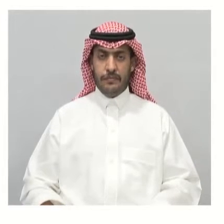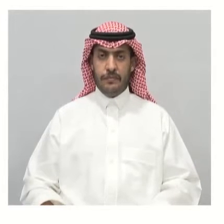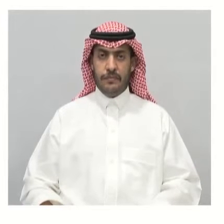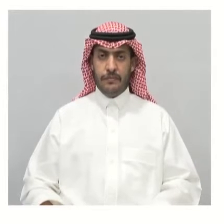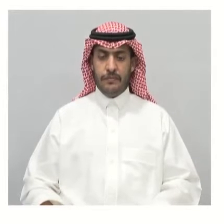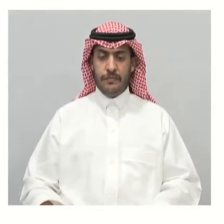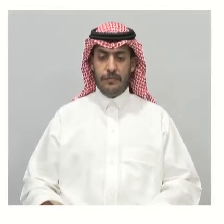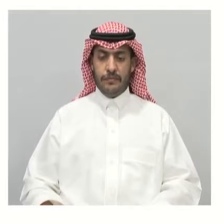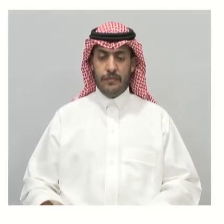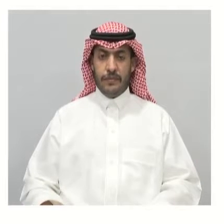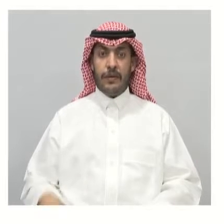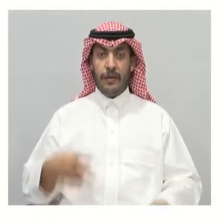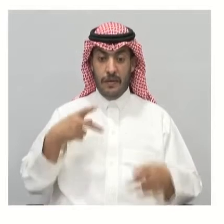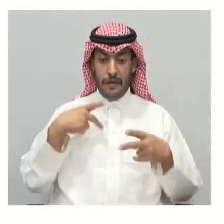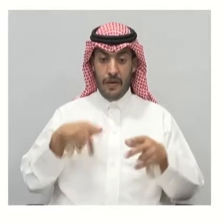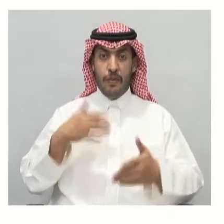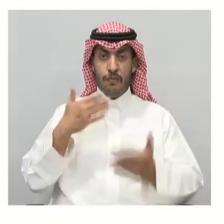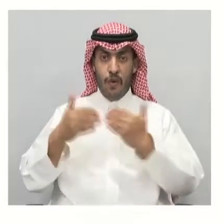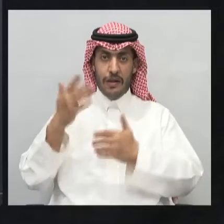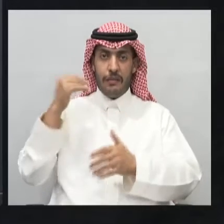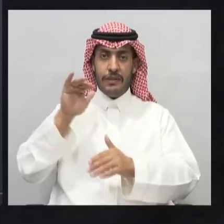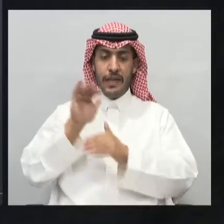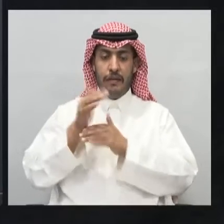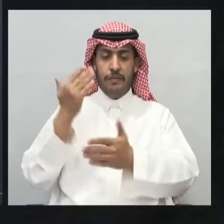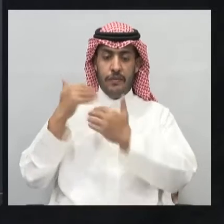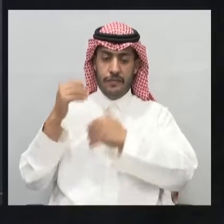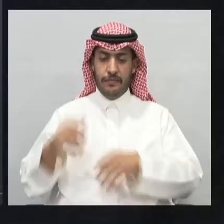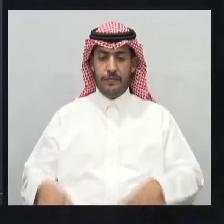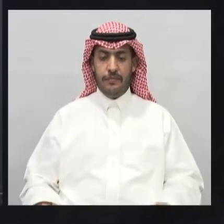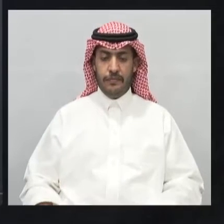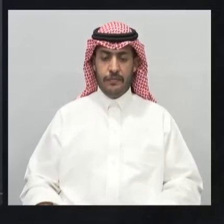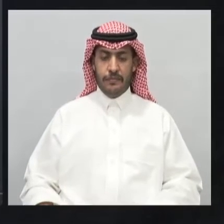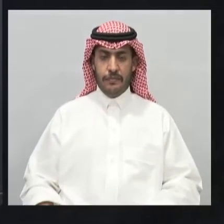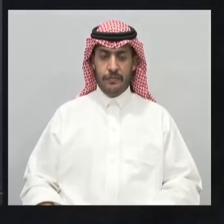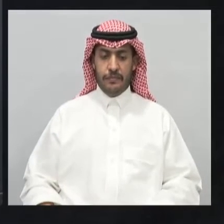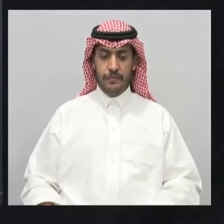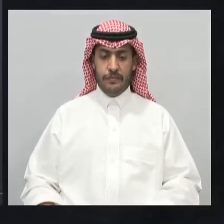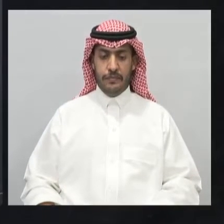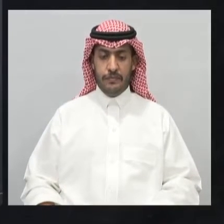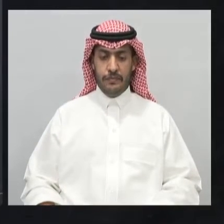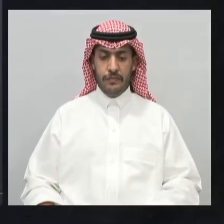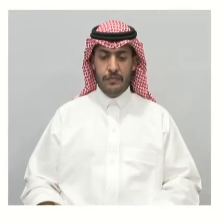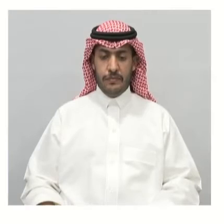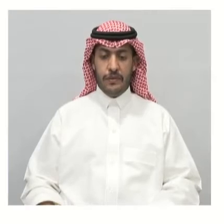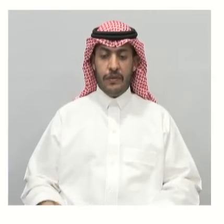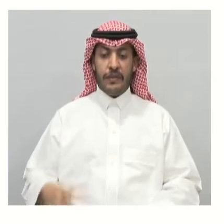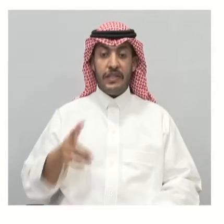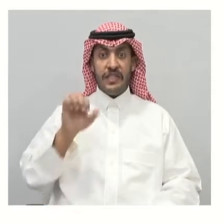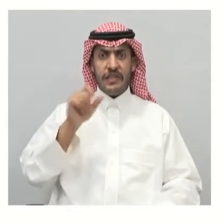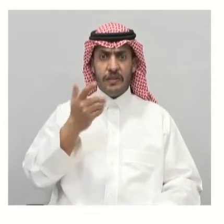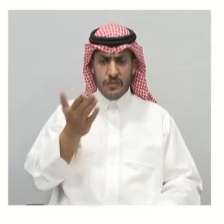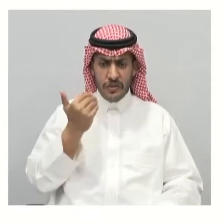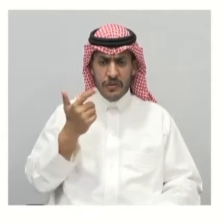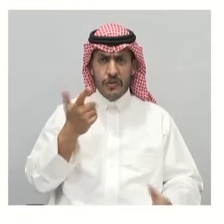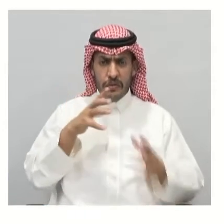القياده هيا بنا نراجع درسنا السابق صف وصفي حال